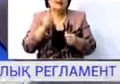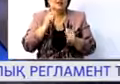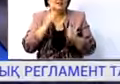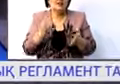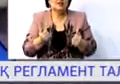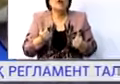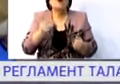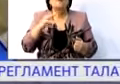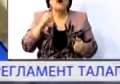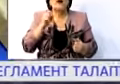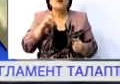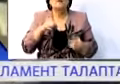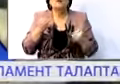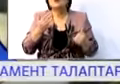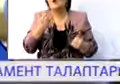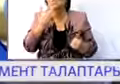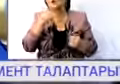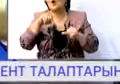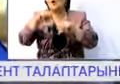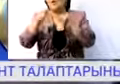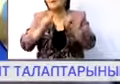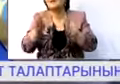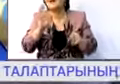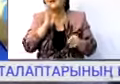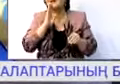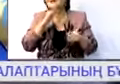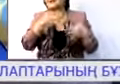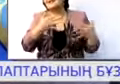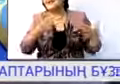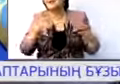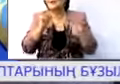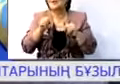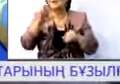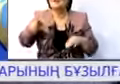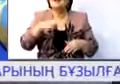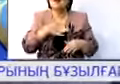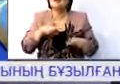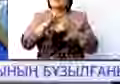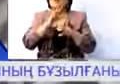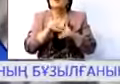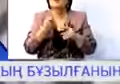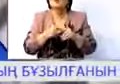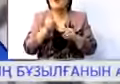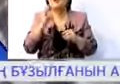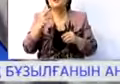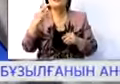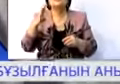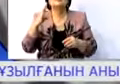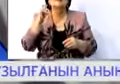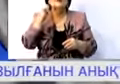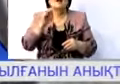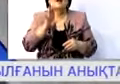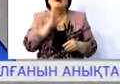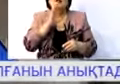болды. Мархабат қазіргі күні ұлттық ойымен көмкерілген қыз жасауын дайындап елдің алғысына бөленіп жүр. Сондай-ақ 14 пен 29 жас аралығындағы